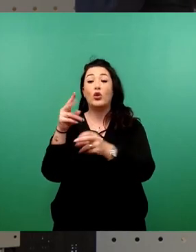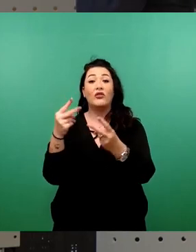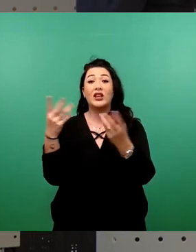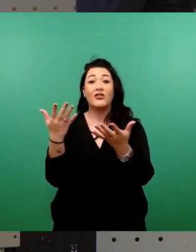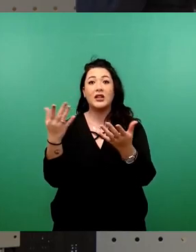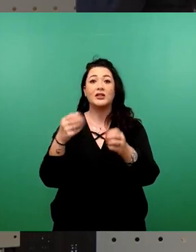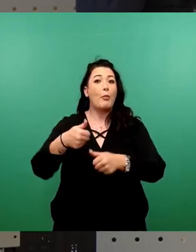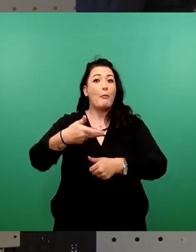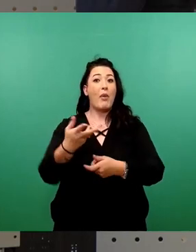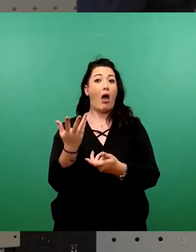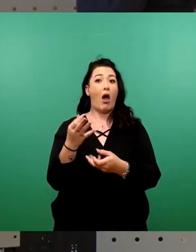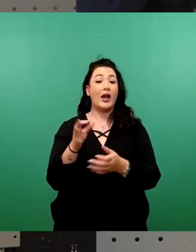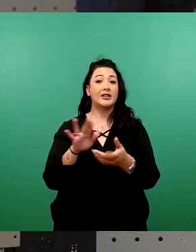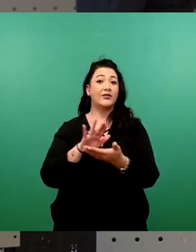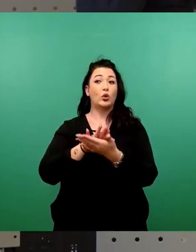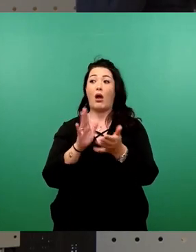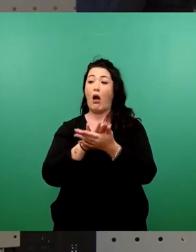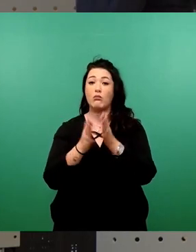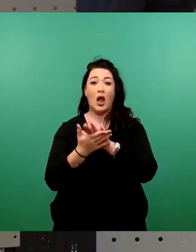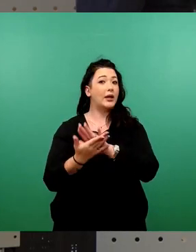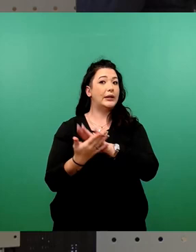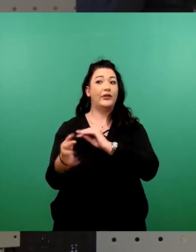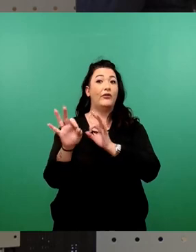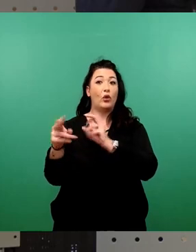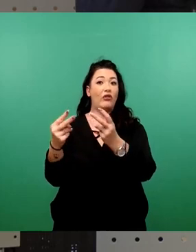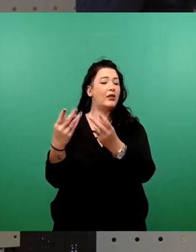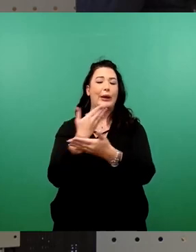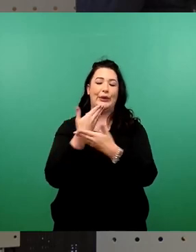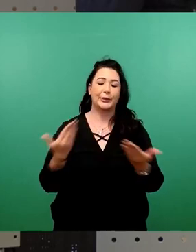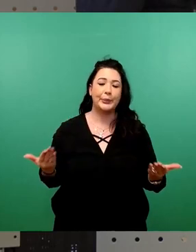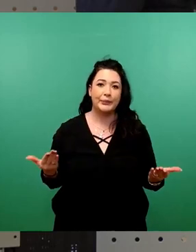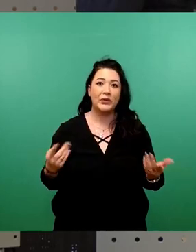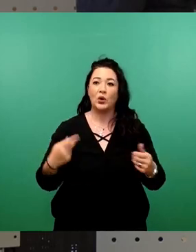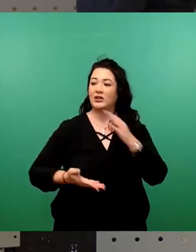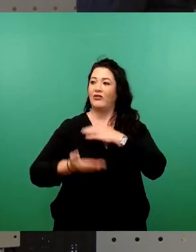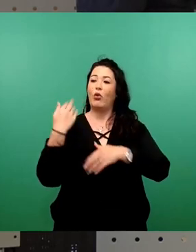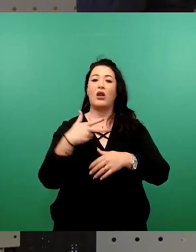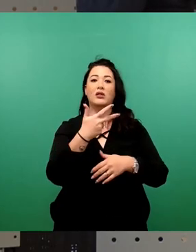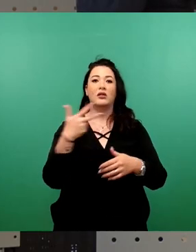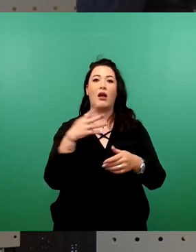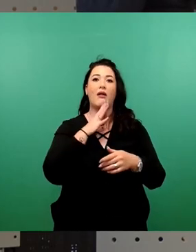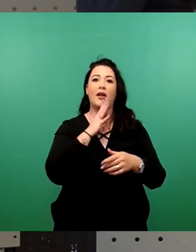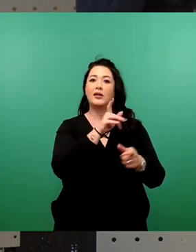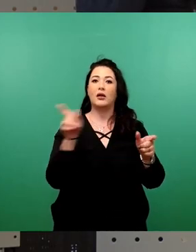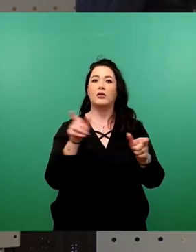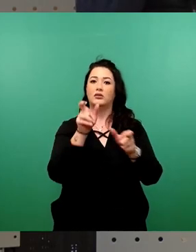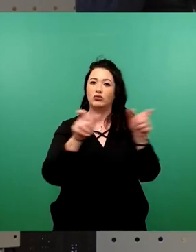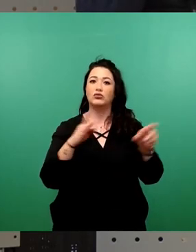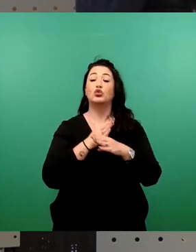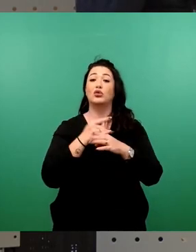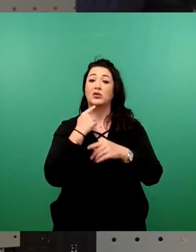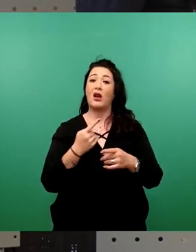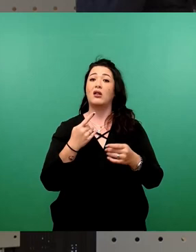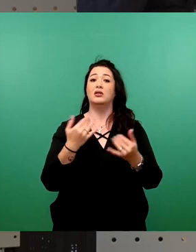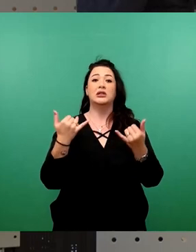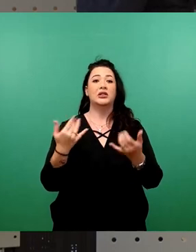Thema Beigeordnete, und ich bin wirklich überrascht, was jetzt hier gerade die drei Vorrednerinnen schon gesagt haben, also stellenweise denke ich, es hält halt nicht so